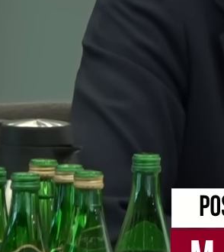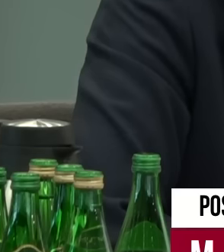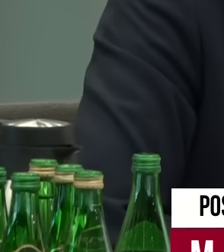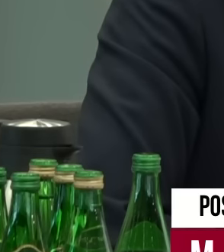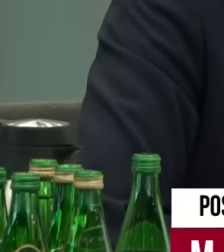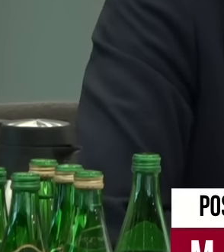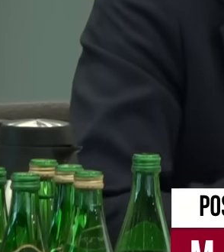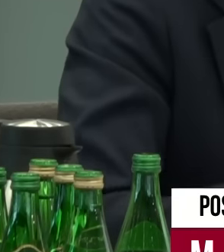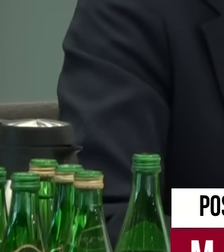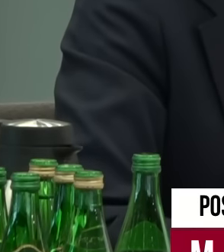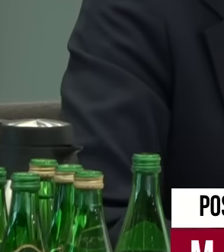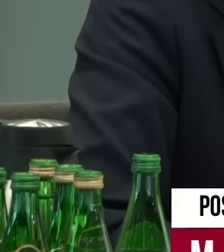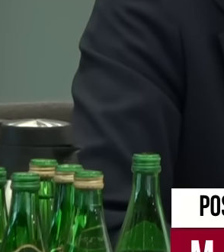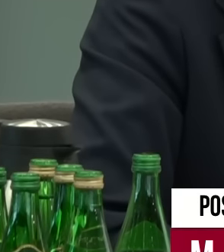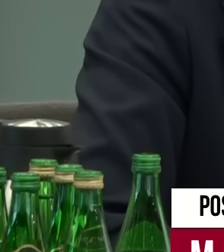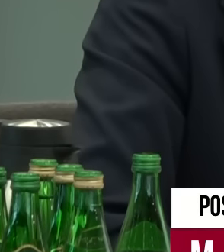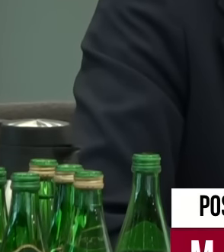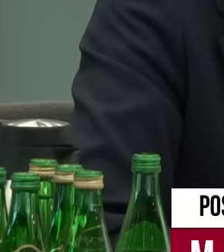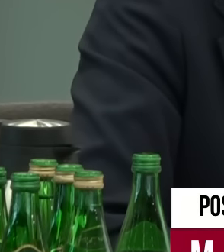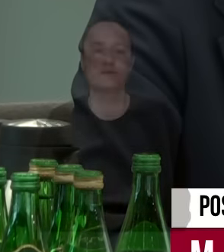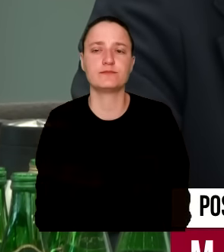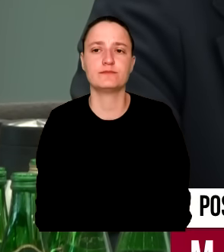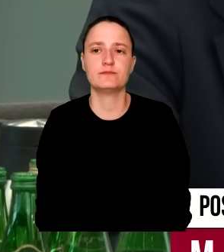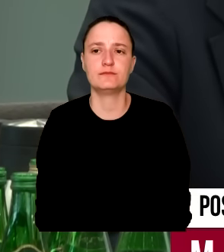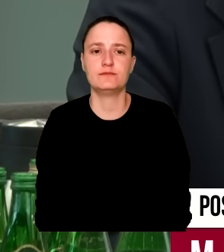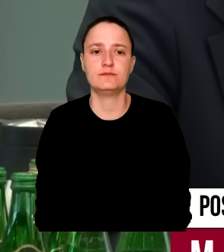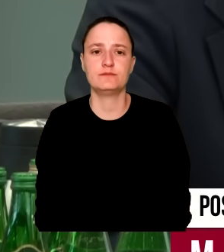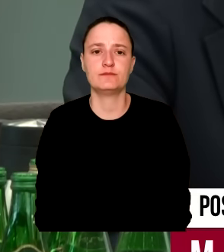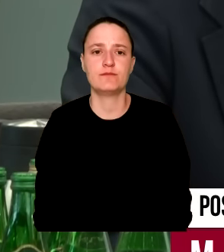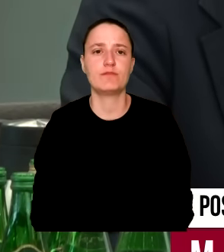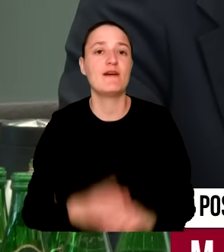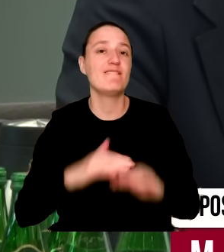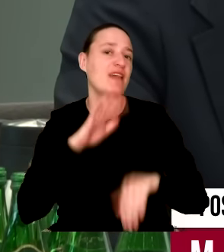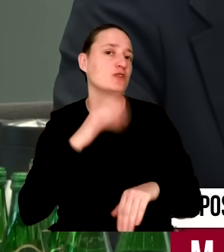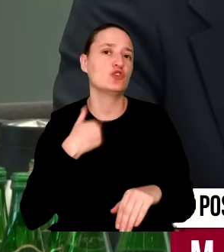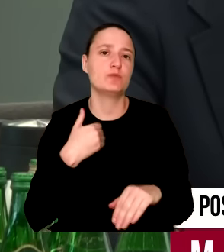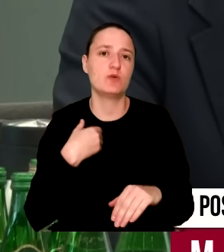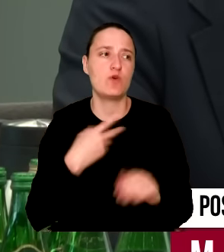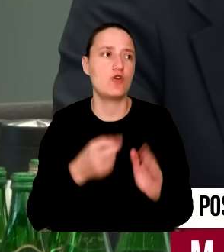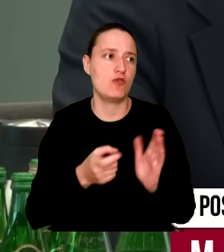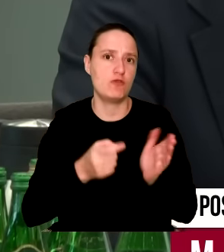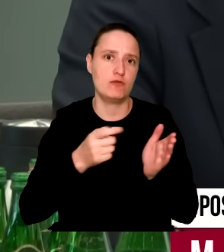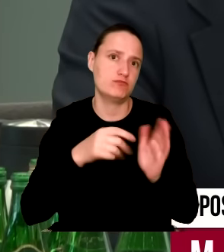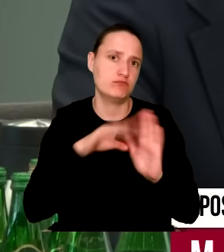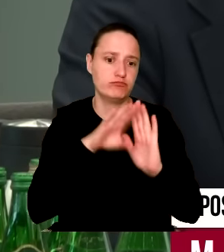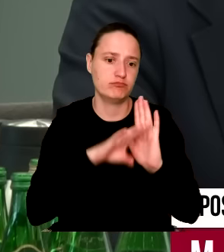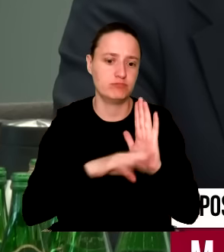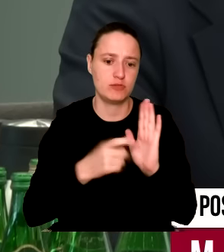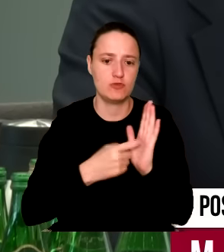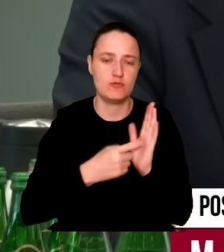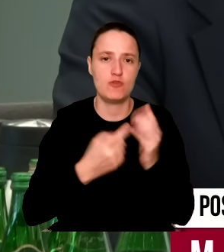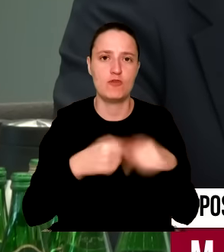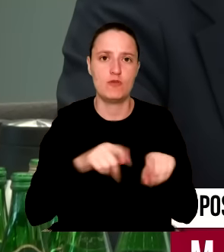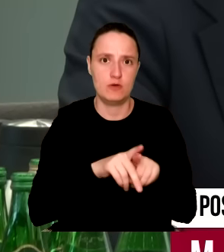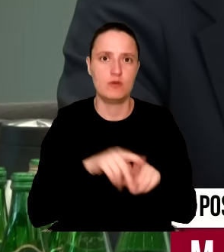większość czynności pozostawiały w zakresie kompetencji PKW w każdych wyborach oczywiście